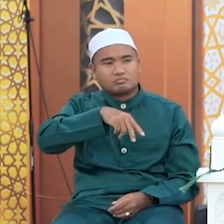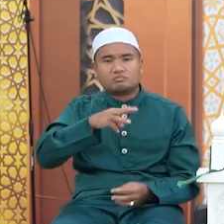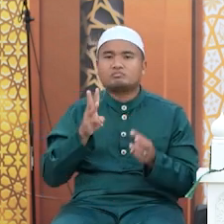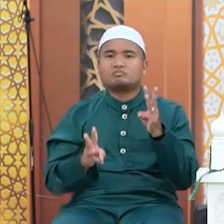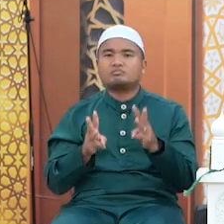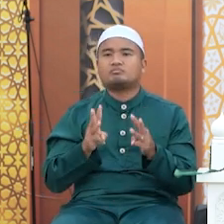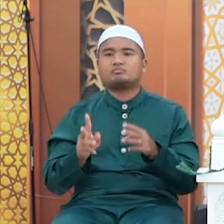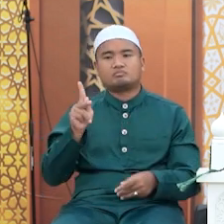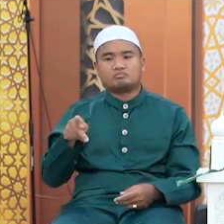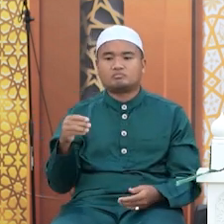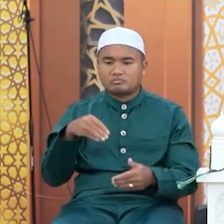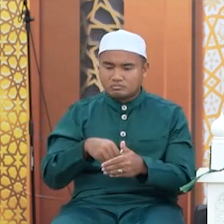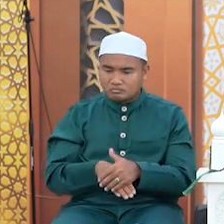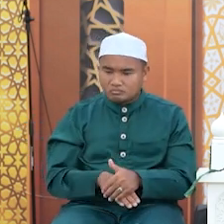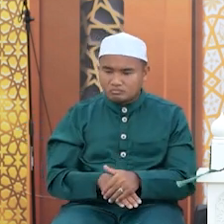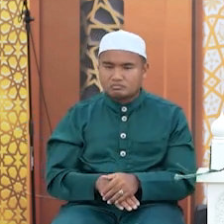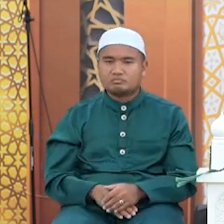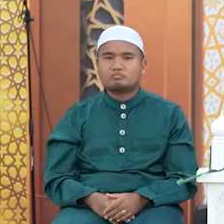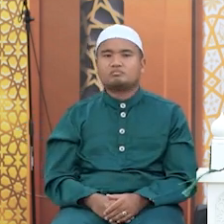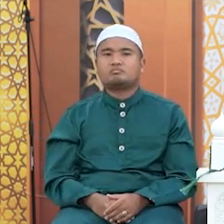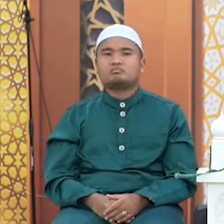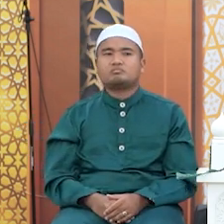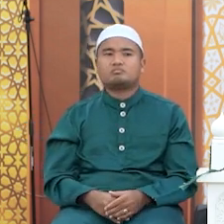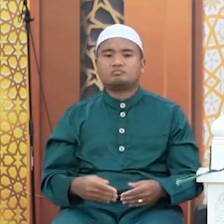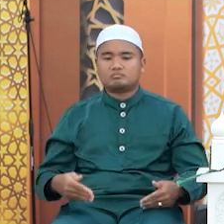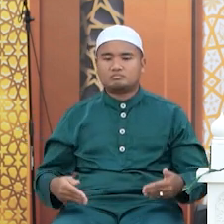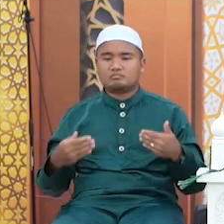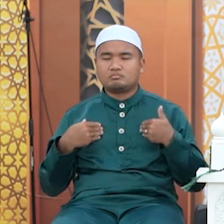Walaupun dalam keadaan macam itu, kita tengok